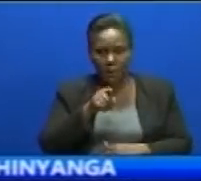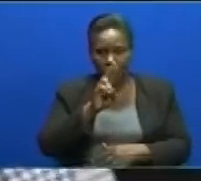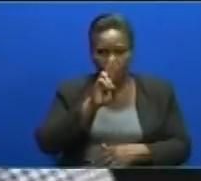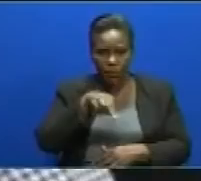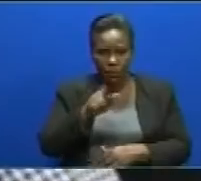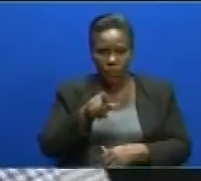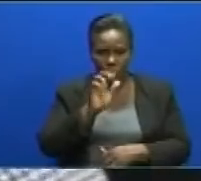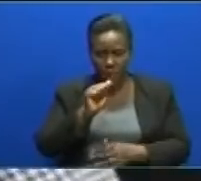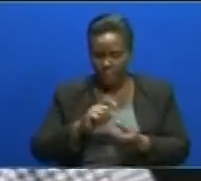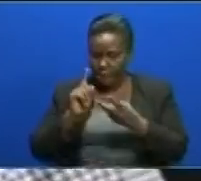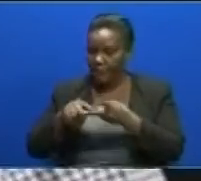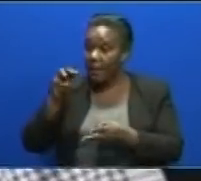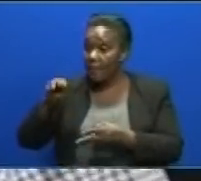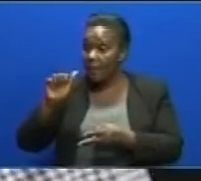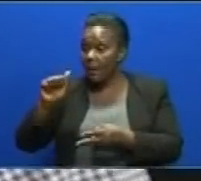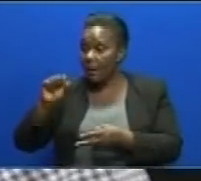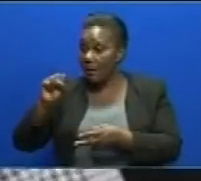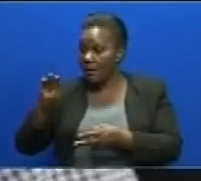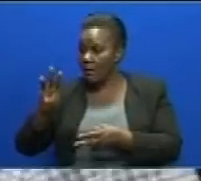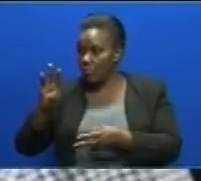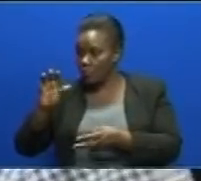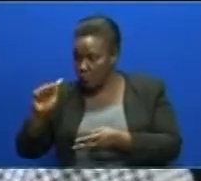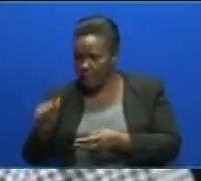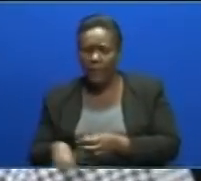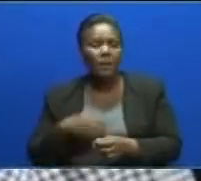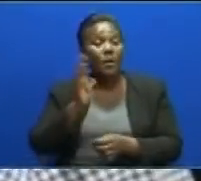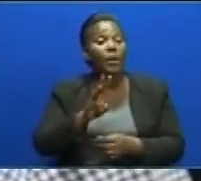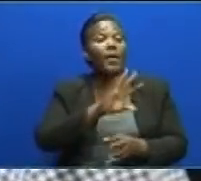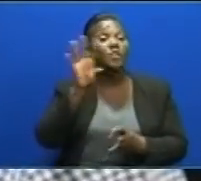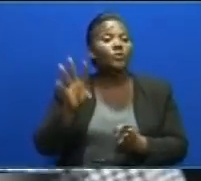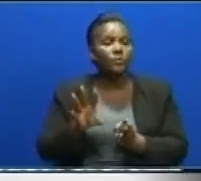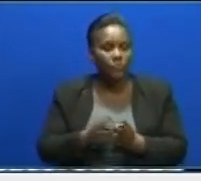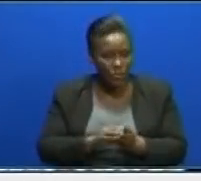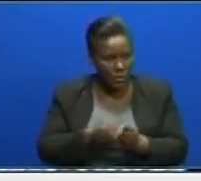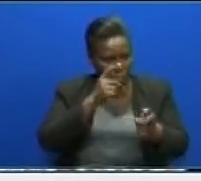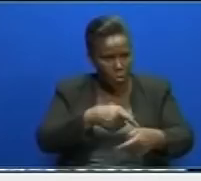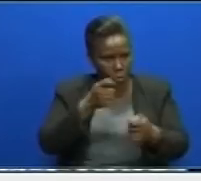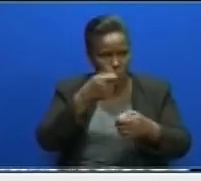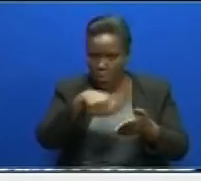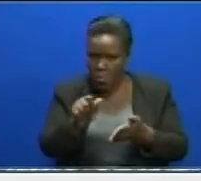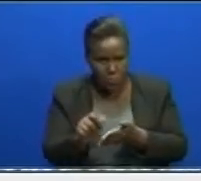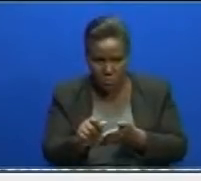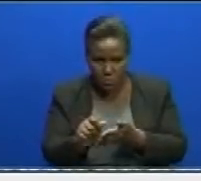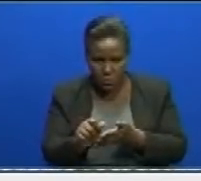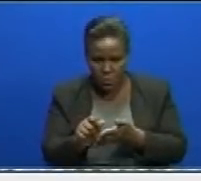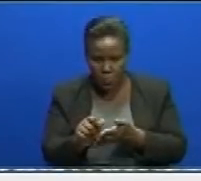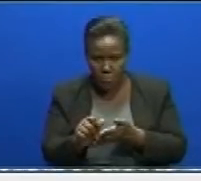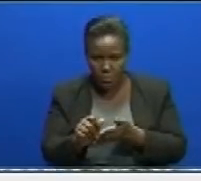mkuu wa wilaya ya Maswa na wilaya zote ambazo wakulima wake hawajalipwa fedha,